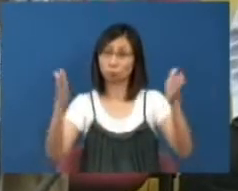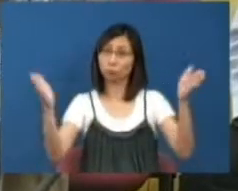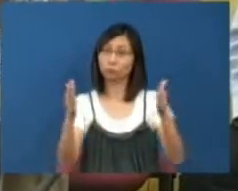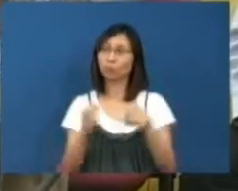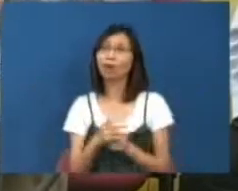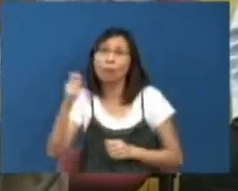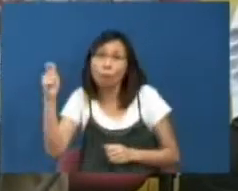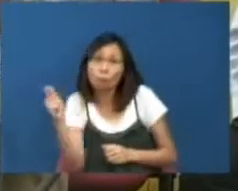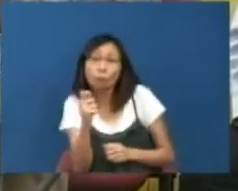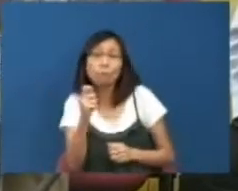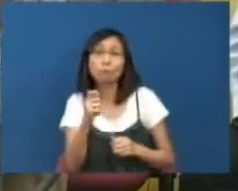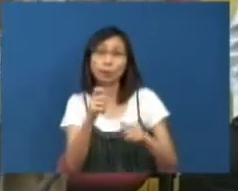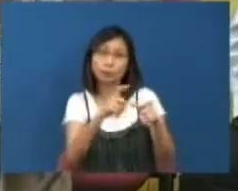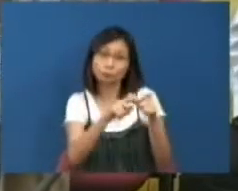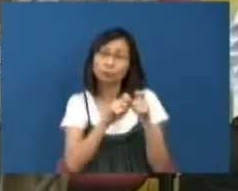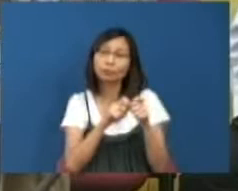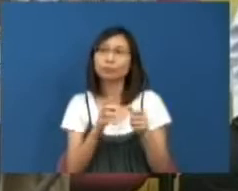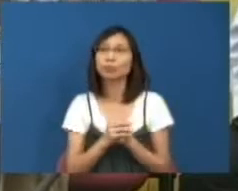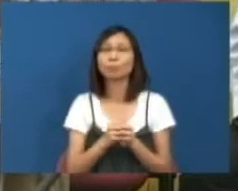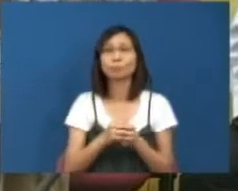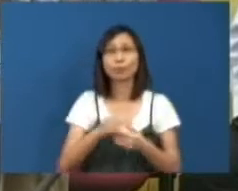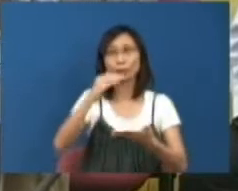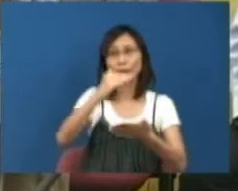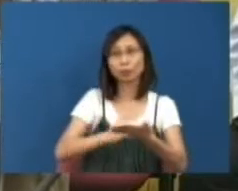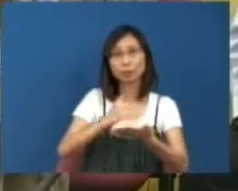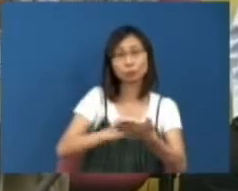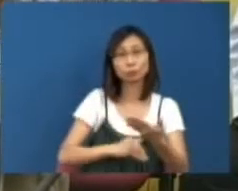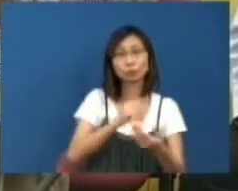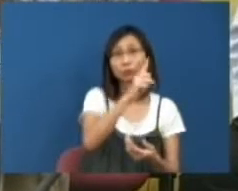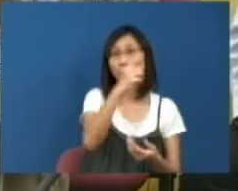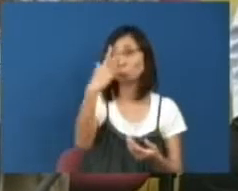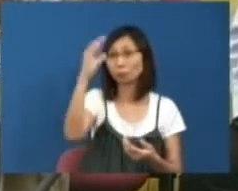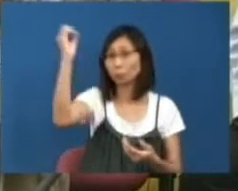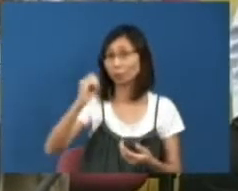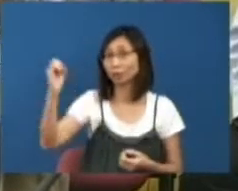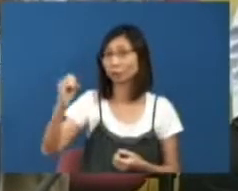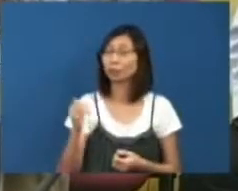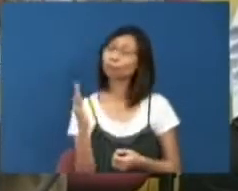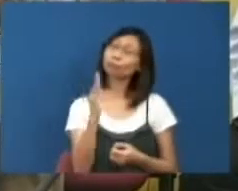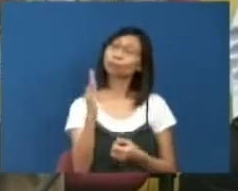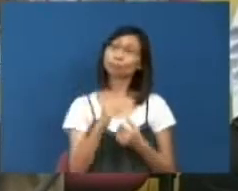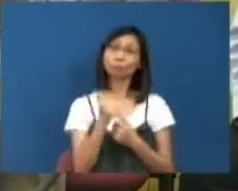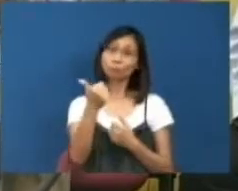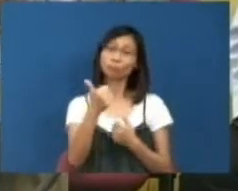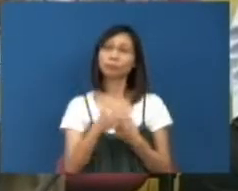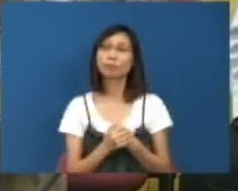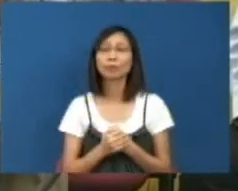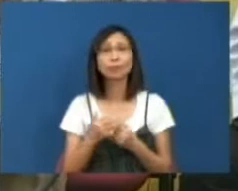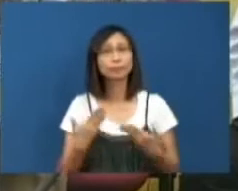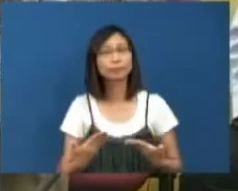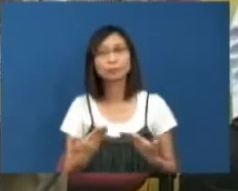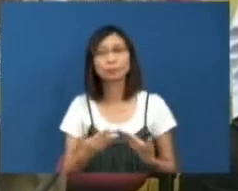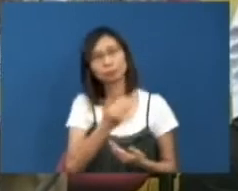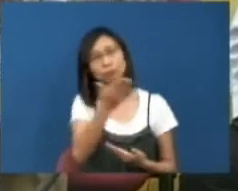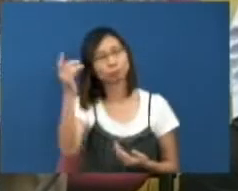喎，咁嘅能源你慳咗15%。 絕對有 呢個問題咧，就值得斟酌啦。因為而家咧，眾所周